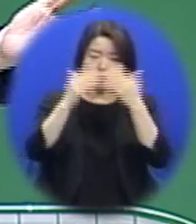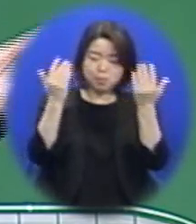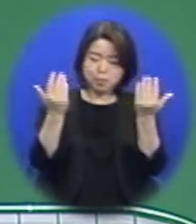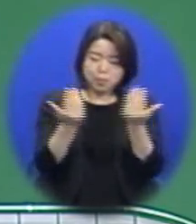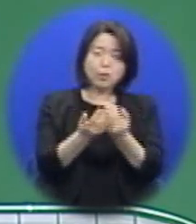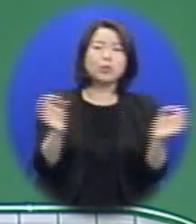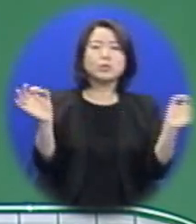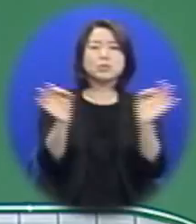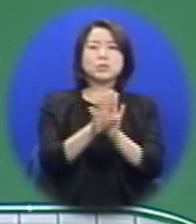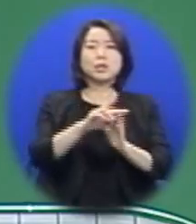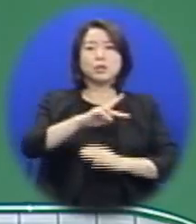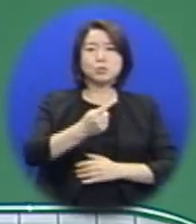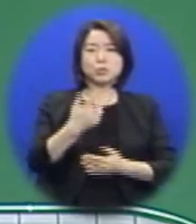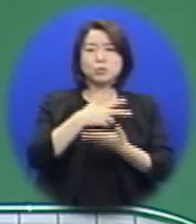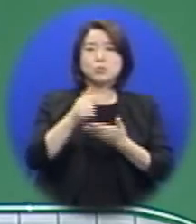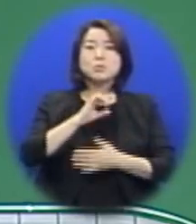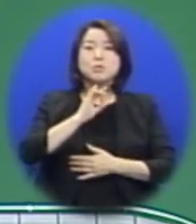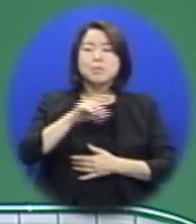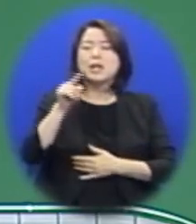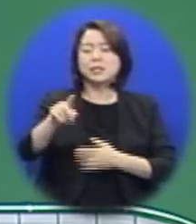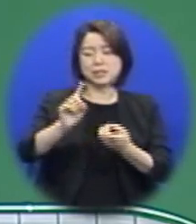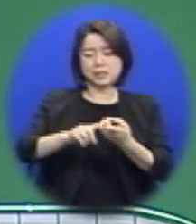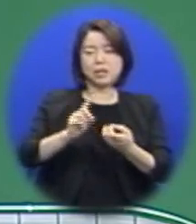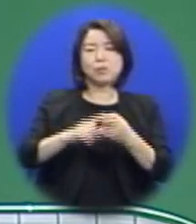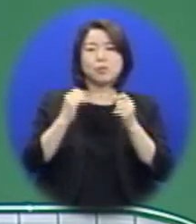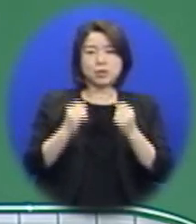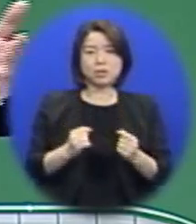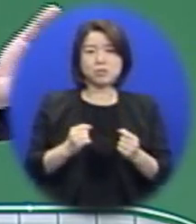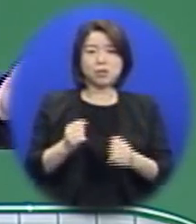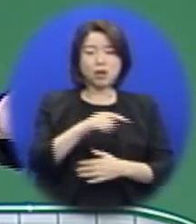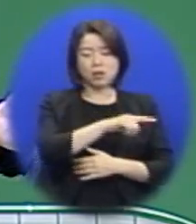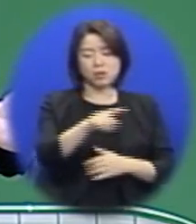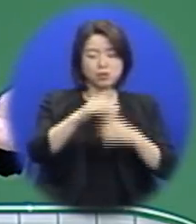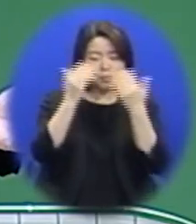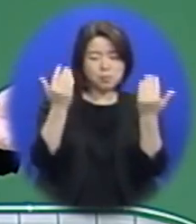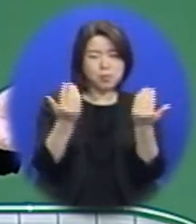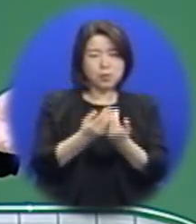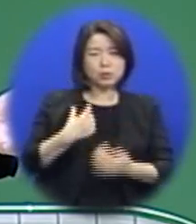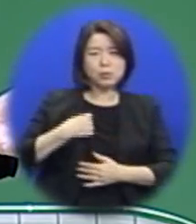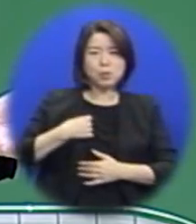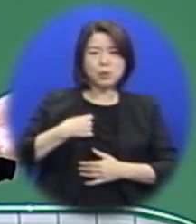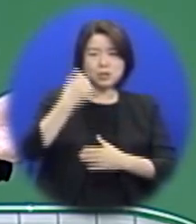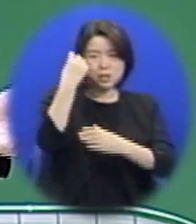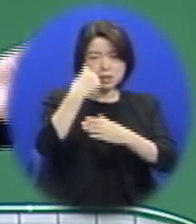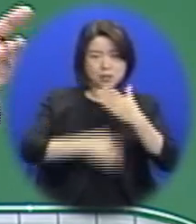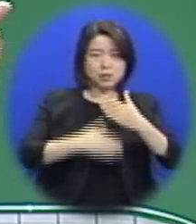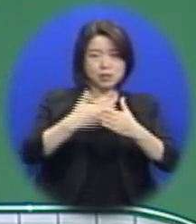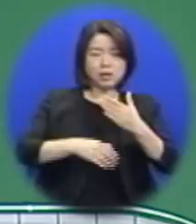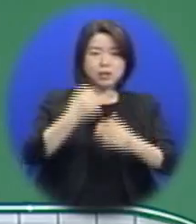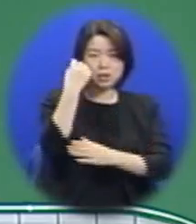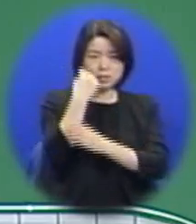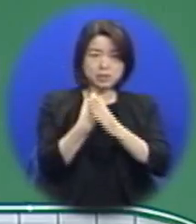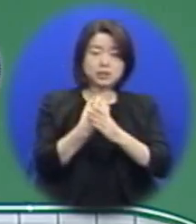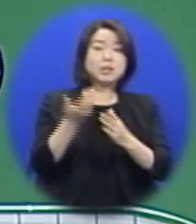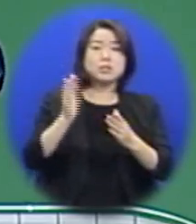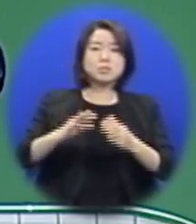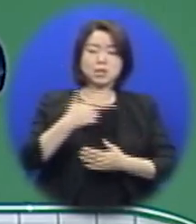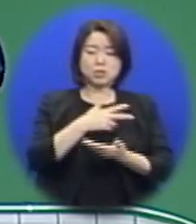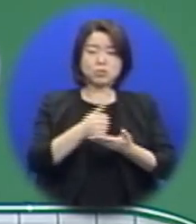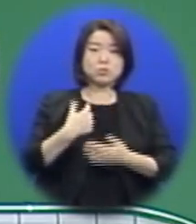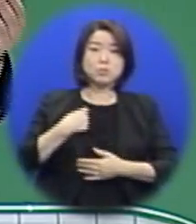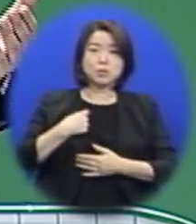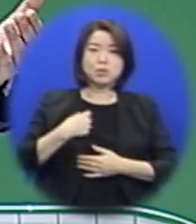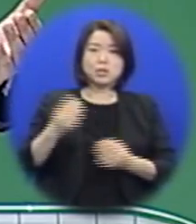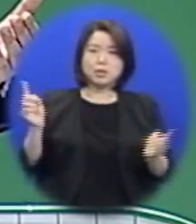사라지더라도 주님만은 그대로 계십니다. 그것들은 모두 옷처럼 낡겠지만 주님의 옷은 갈아입듯이